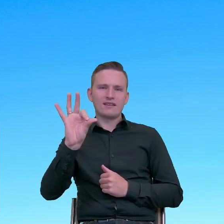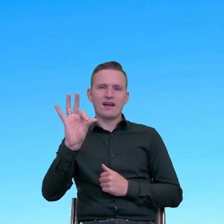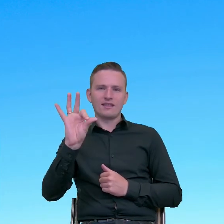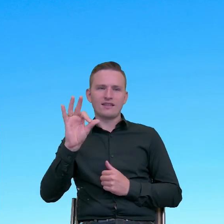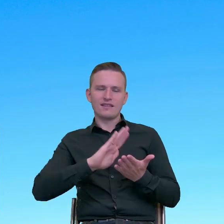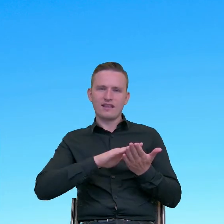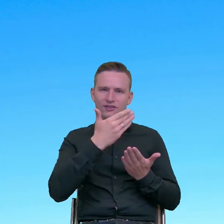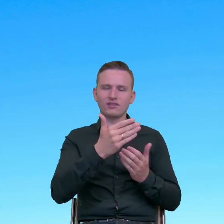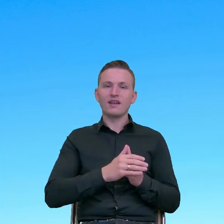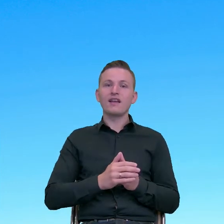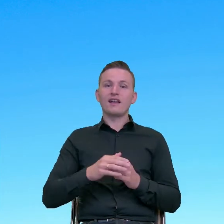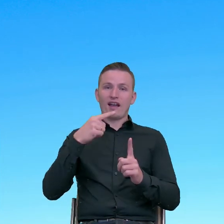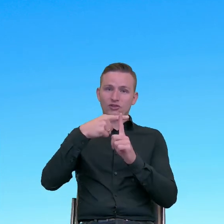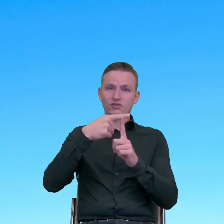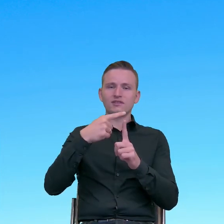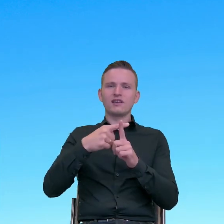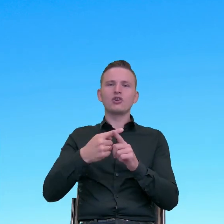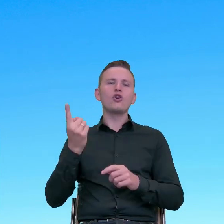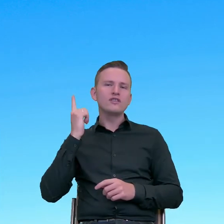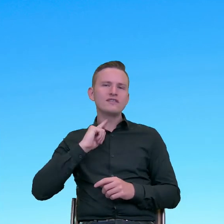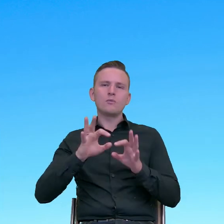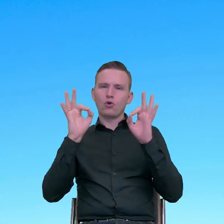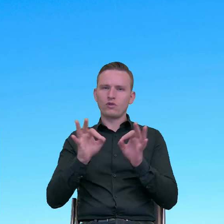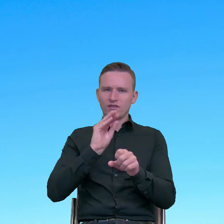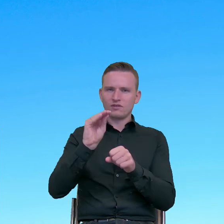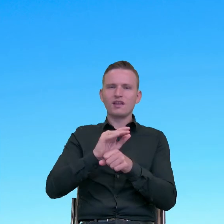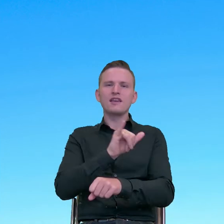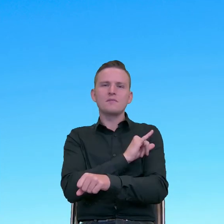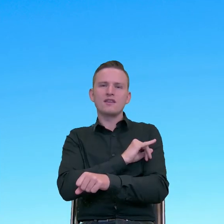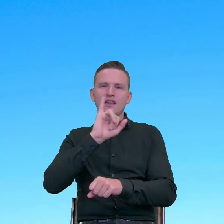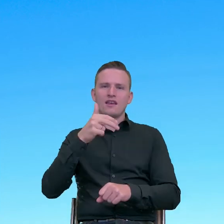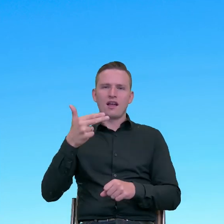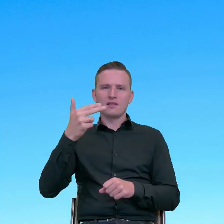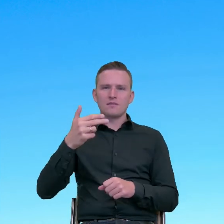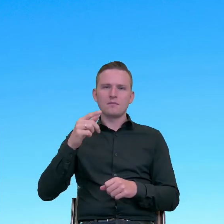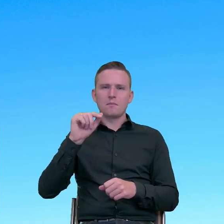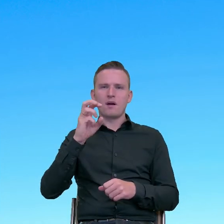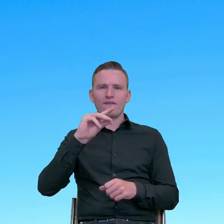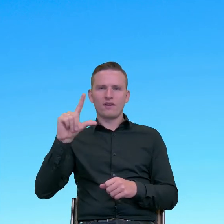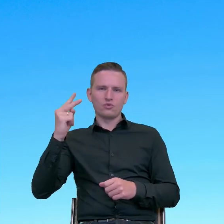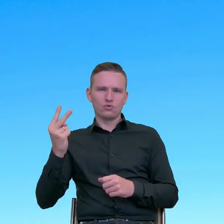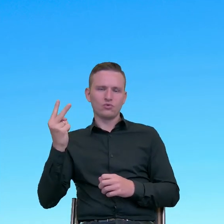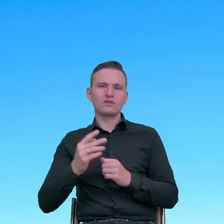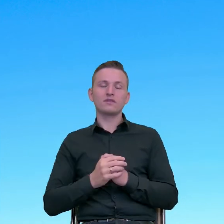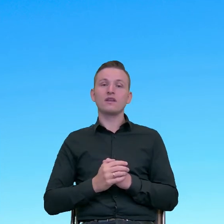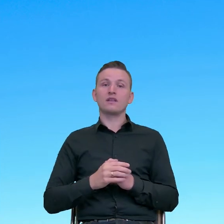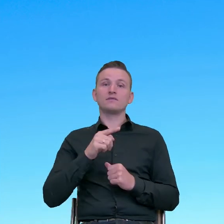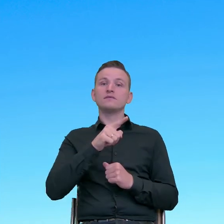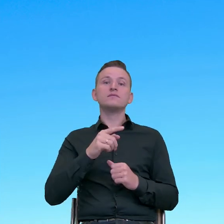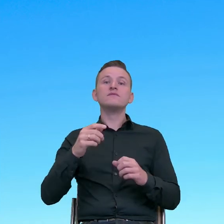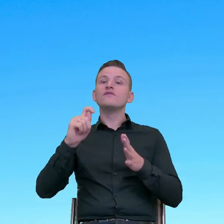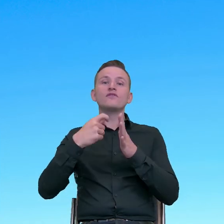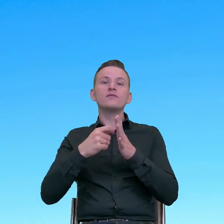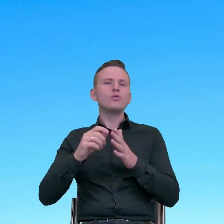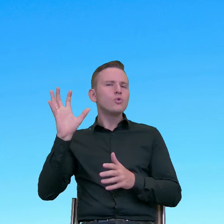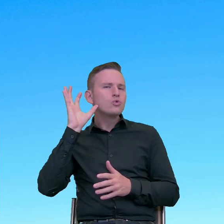Katolickiego Publicznego Liceum Ogólnokształcącego imienia Jana Pawła II w Rawie Mazowieckiej. Film pod tytułem Usłyszcie nas w